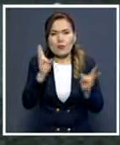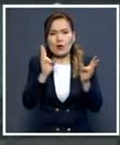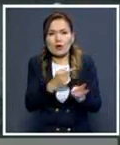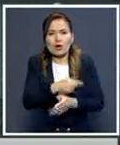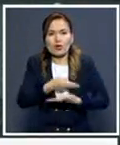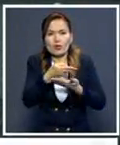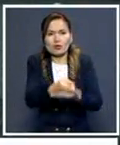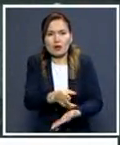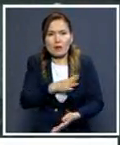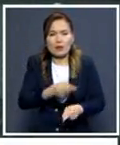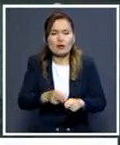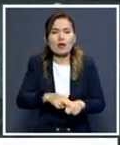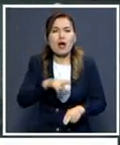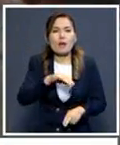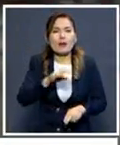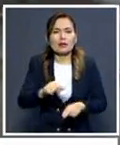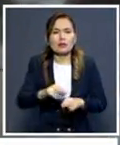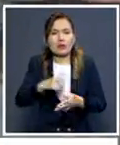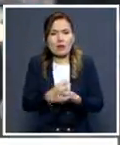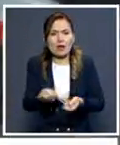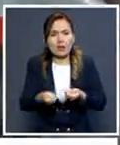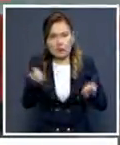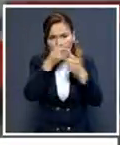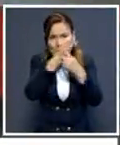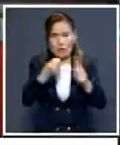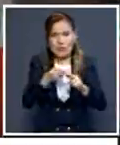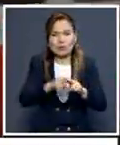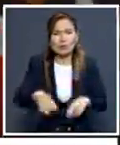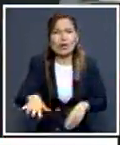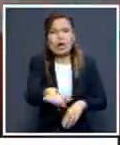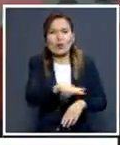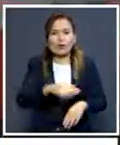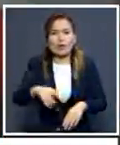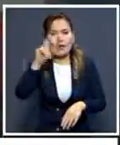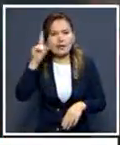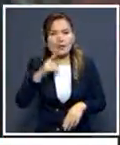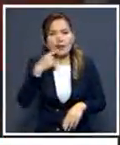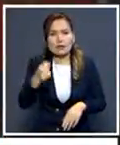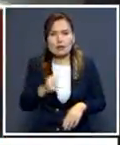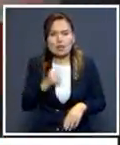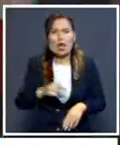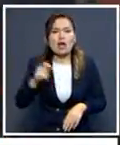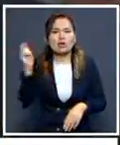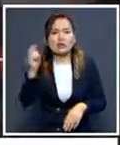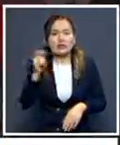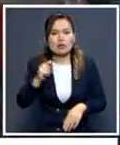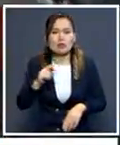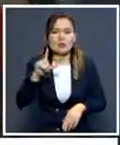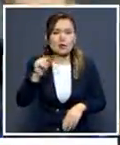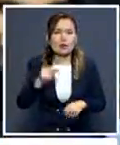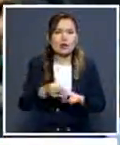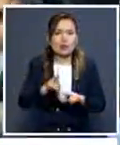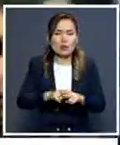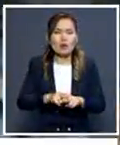дереу ауруханаларға жеткізілді. Палестиналық басшылығының мәліметінше, Хан Юнус ауданында Израиль әскерилері жексенбіден